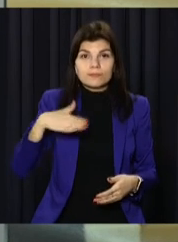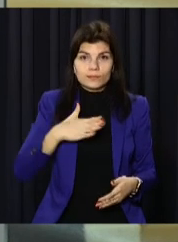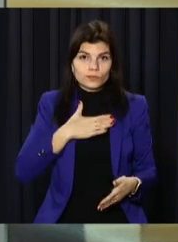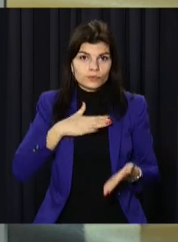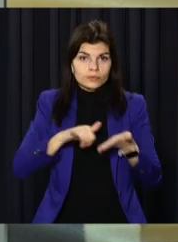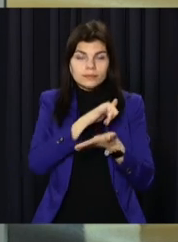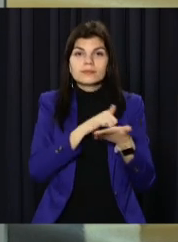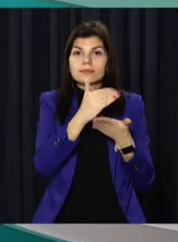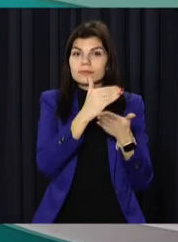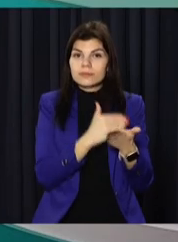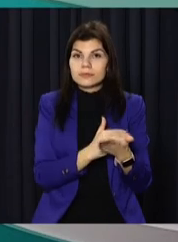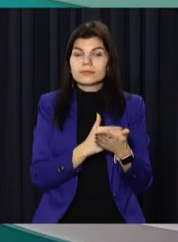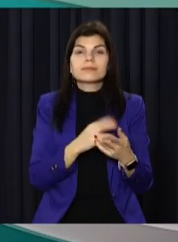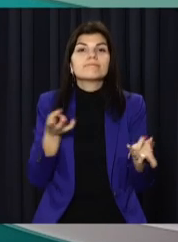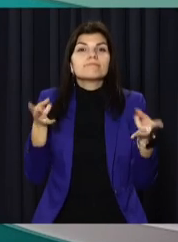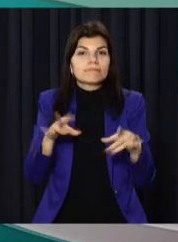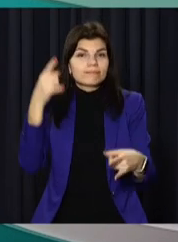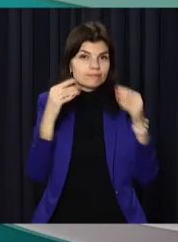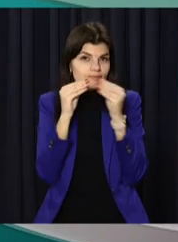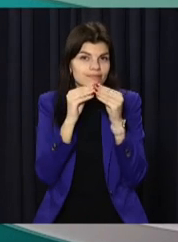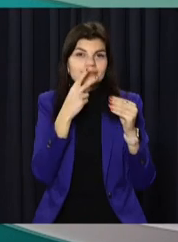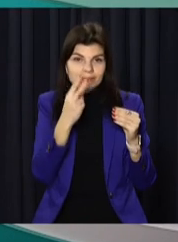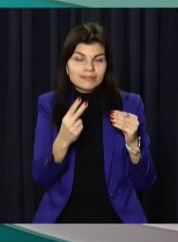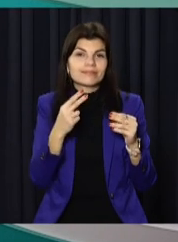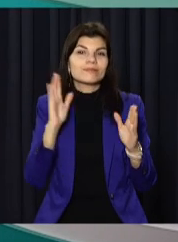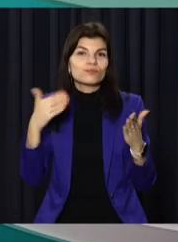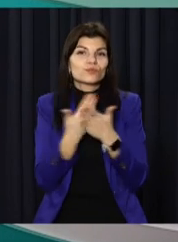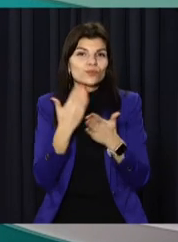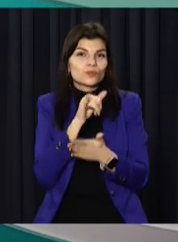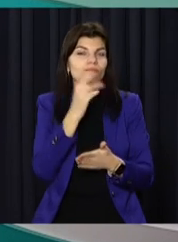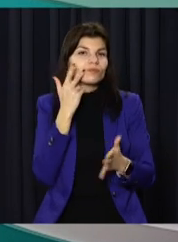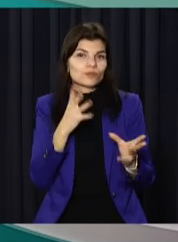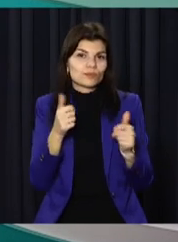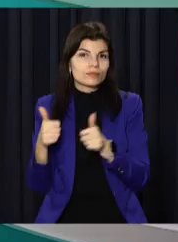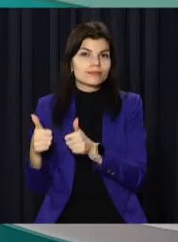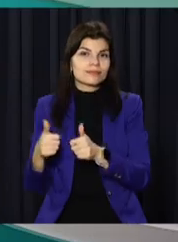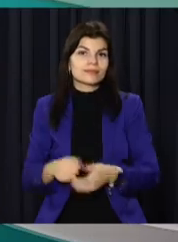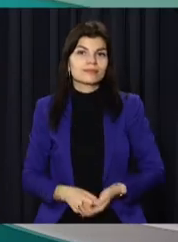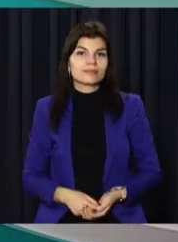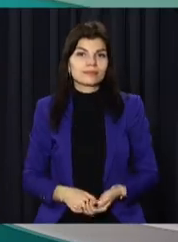нашому YouTube-каналі. Залишайтесь з відкритим та нехай всі новини будуть добрими.